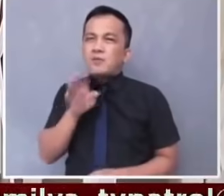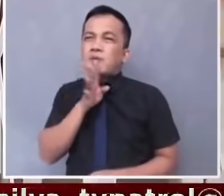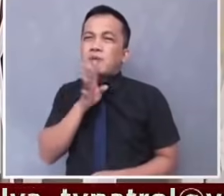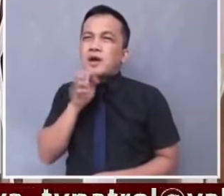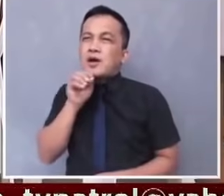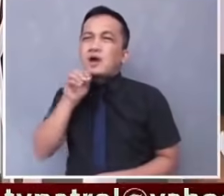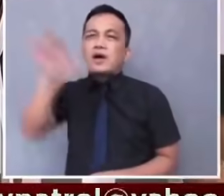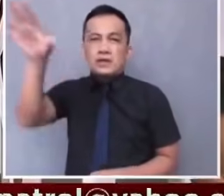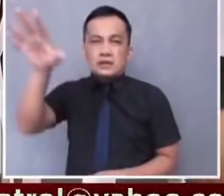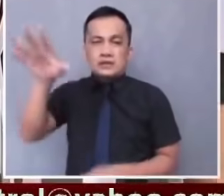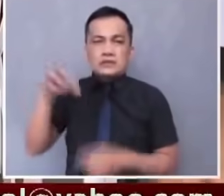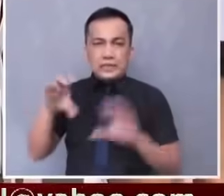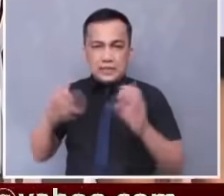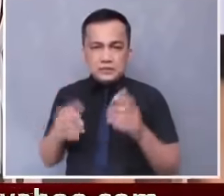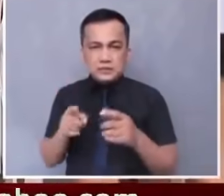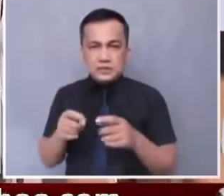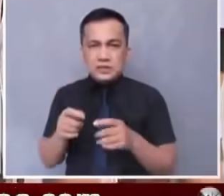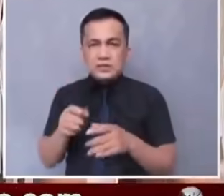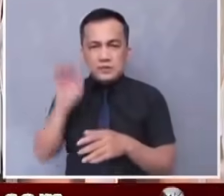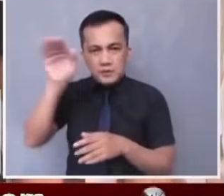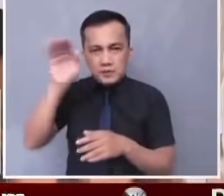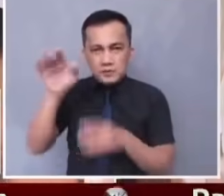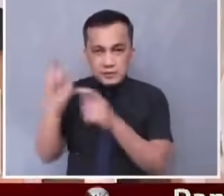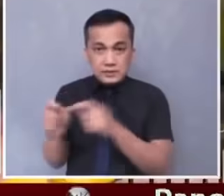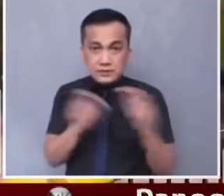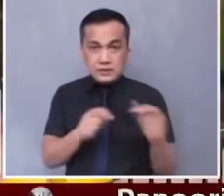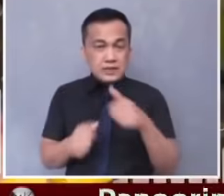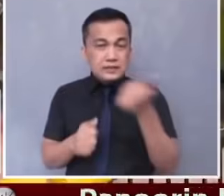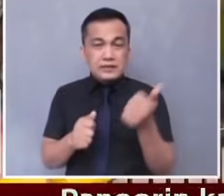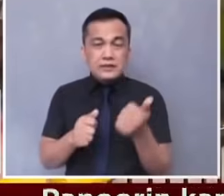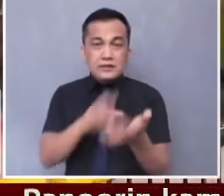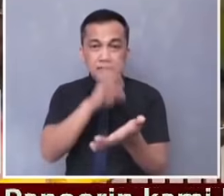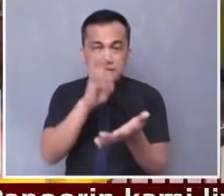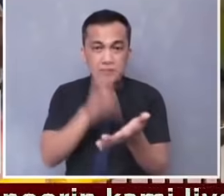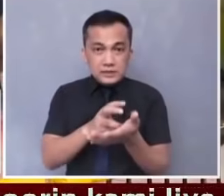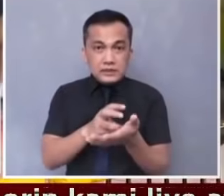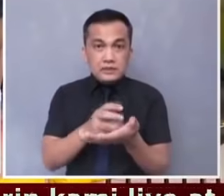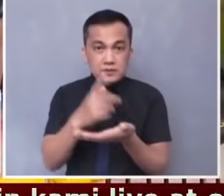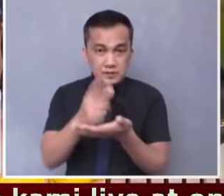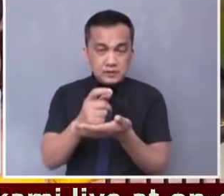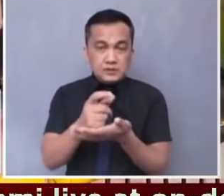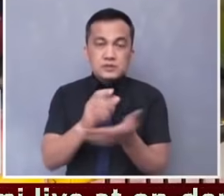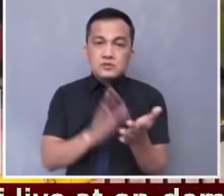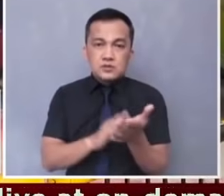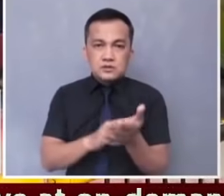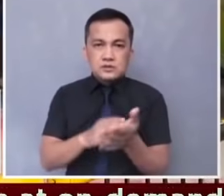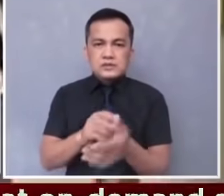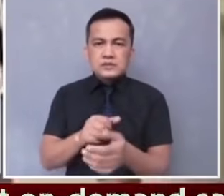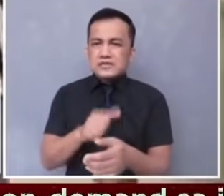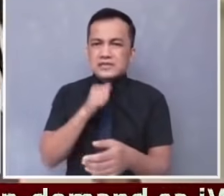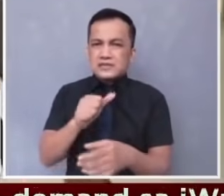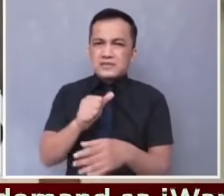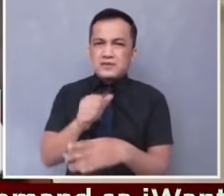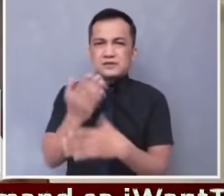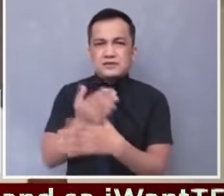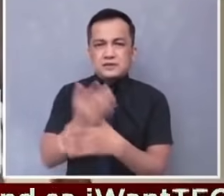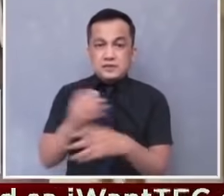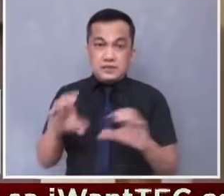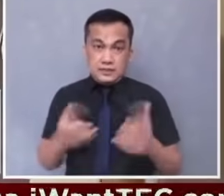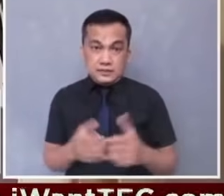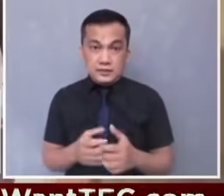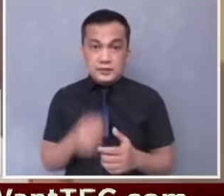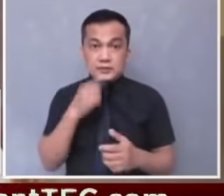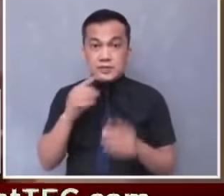Panawagang mailipat sa ibang lugar ang vaccination site sa eskwelahan para hindi ito makaabala sa klase. Ayon sa